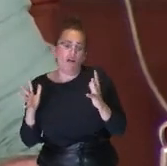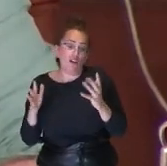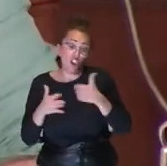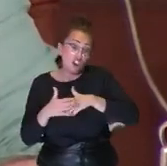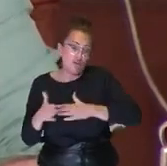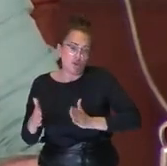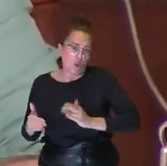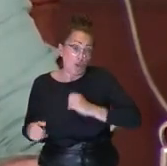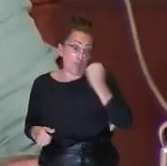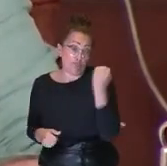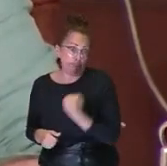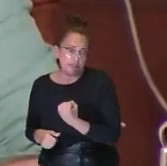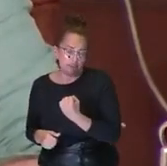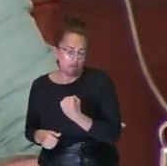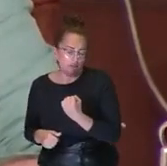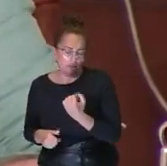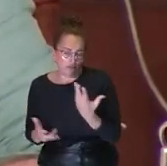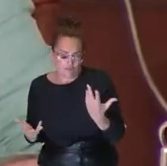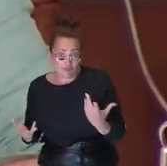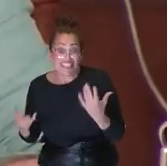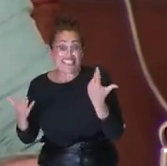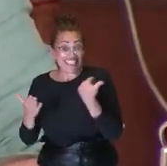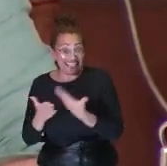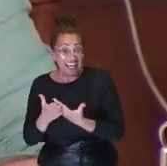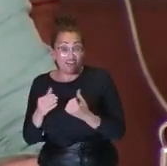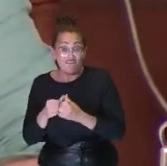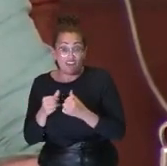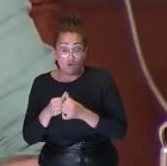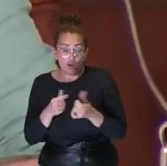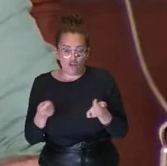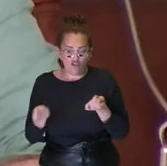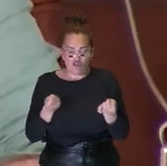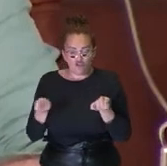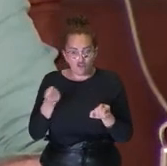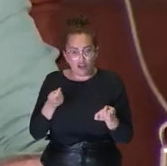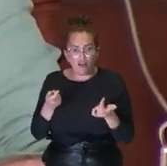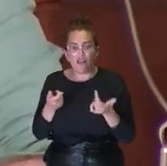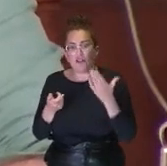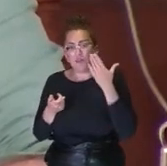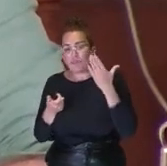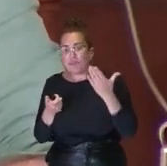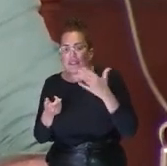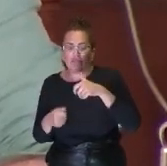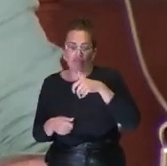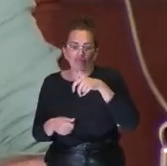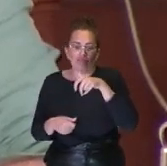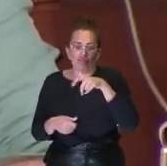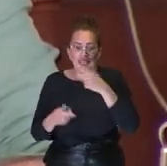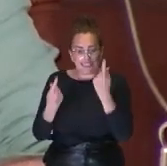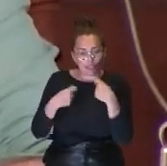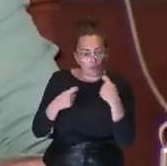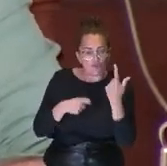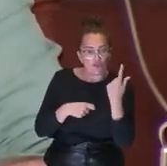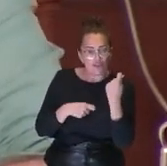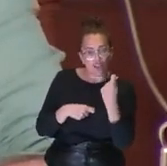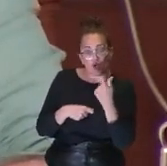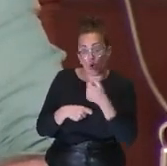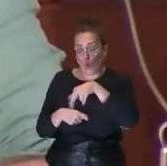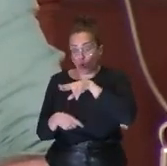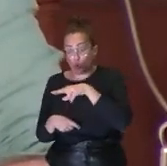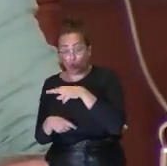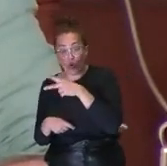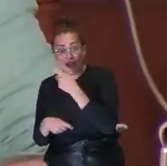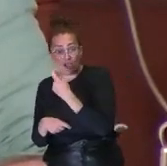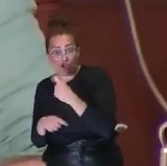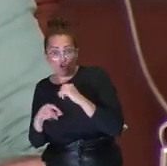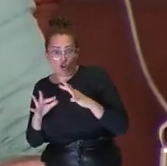Bordeaux et qui rend difficile d'atteindre des équilibres économiques pour les opérations de logement de manière générale et en particulier de logements sociaux. Et puis il y a une